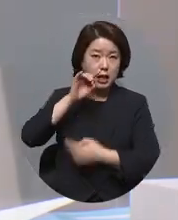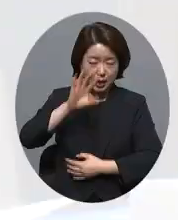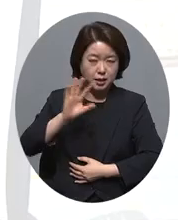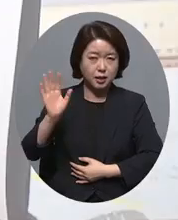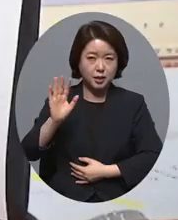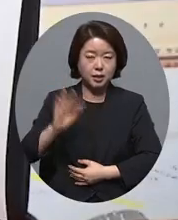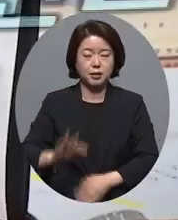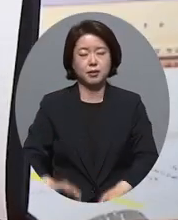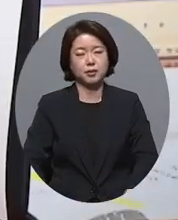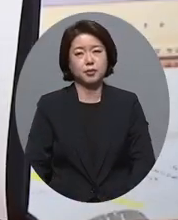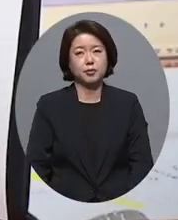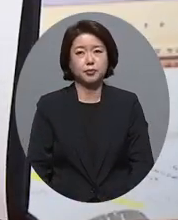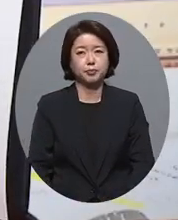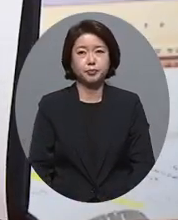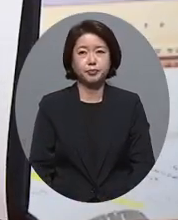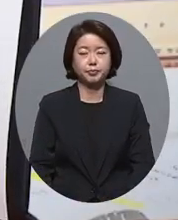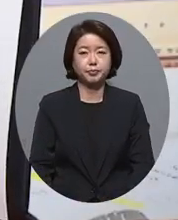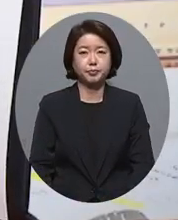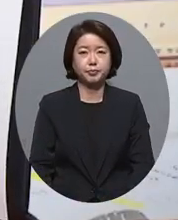않습니다